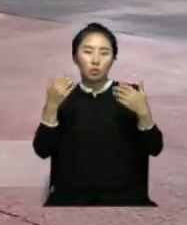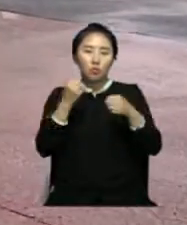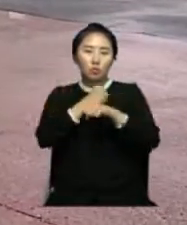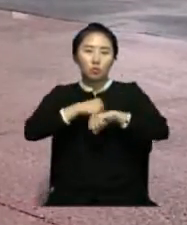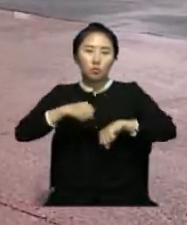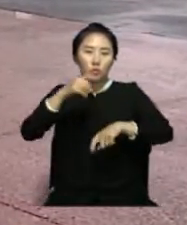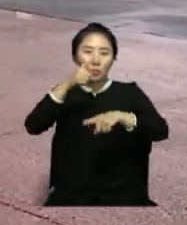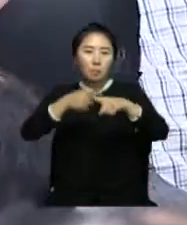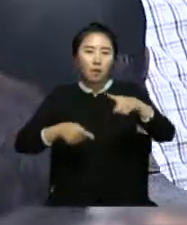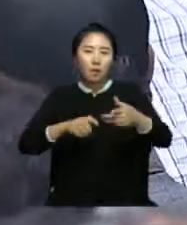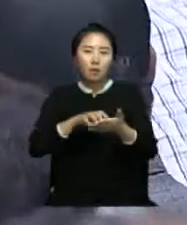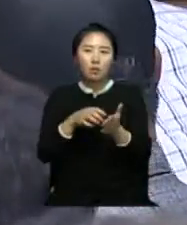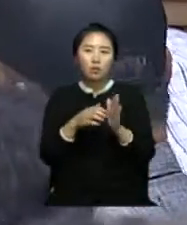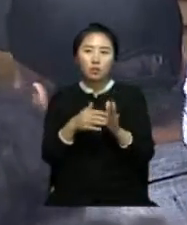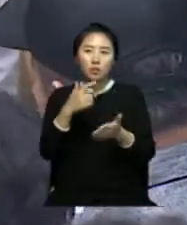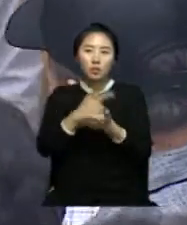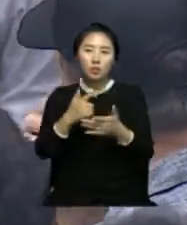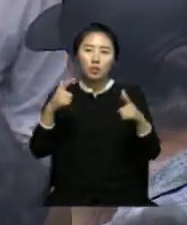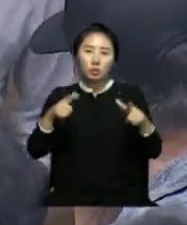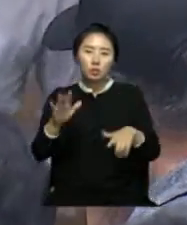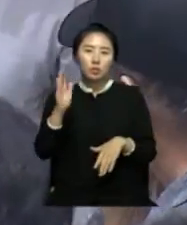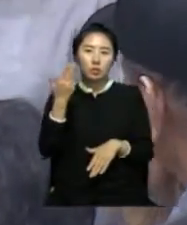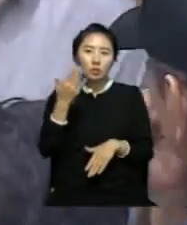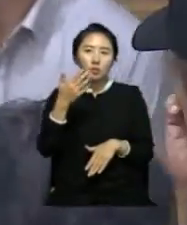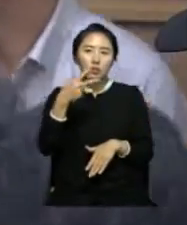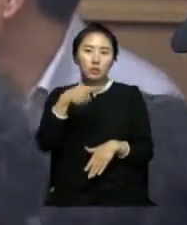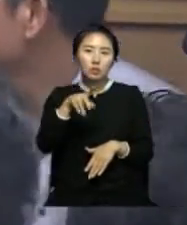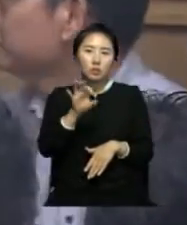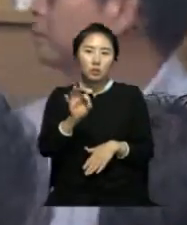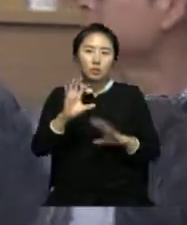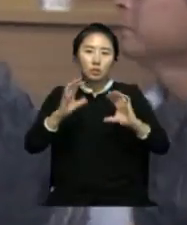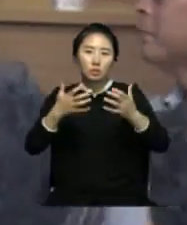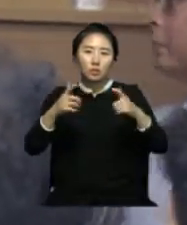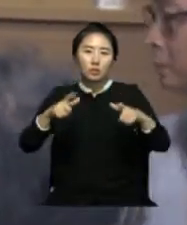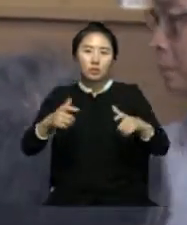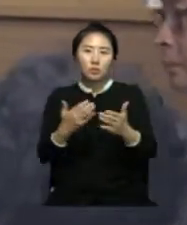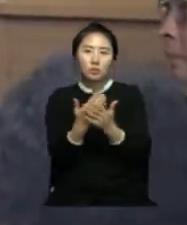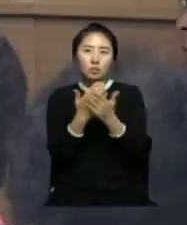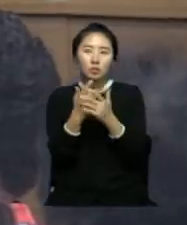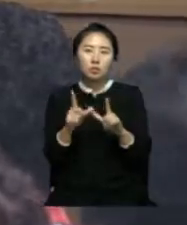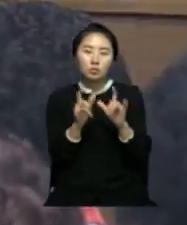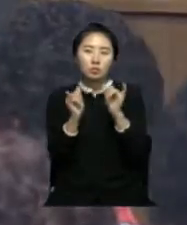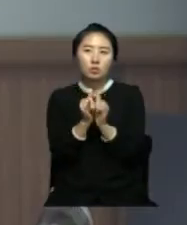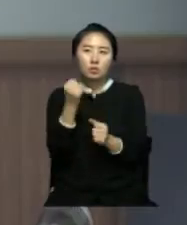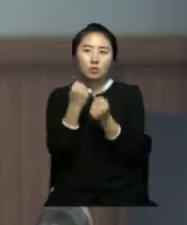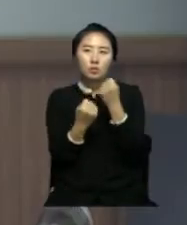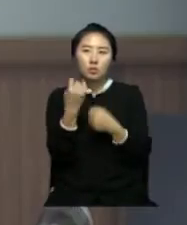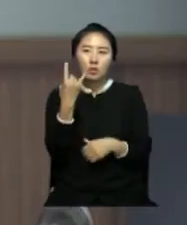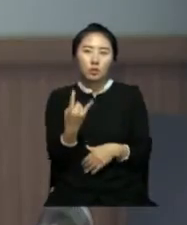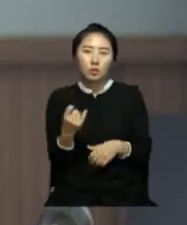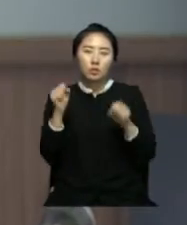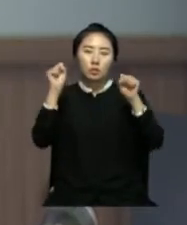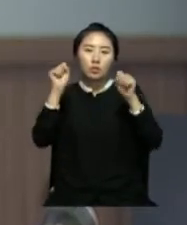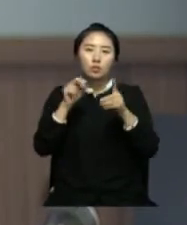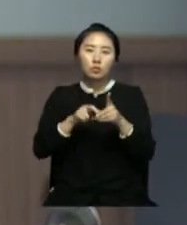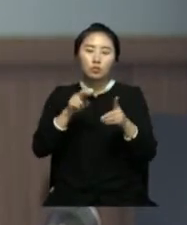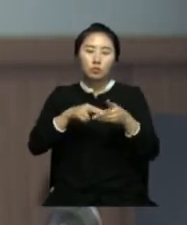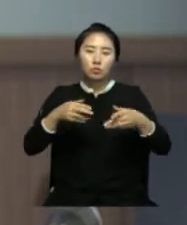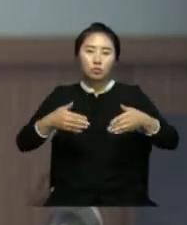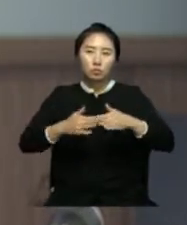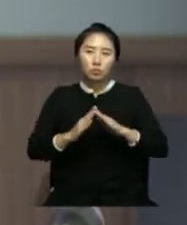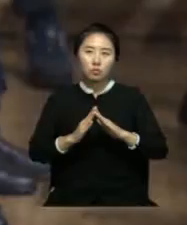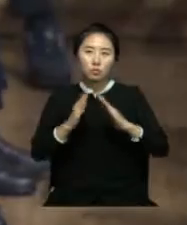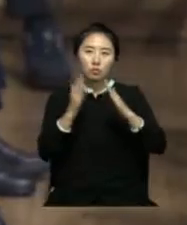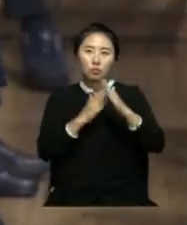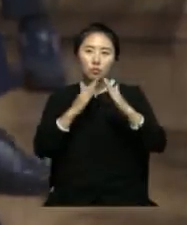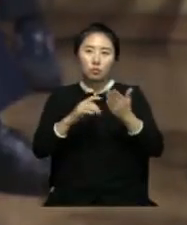운동장 절반 정도입니다. 노원구는 최근 상계동에서 지역 발전을 위한 주민 설명회를 갖고 체육센터 건립을